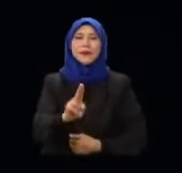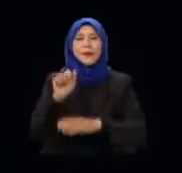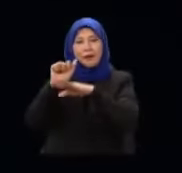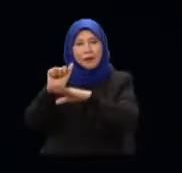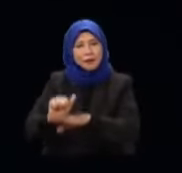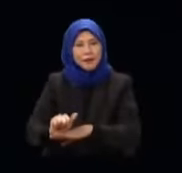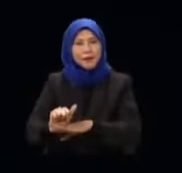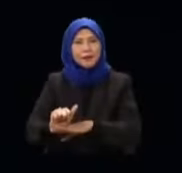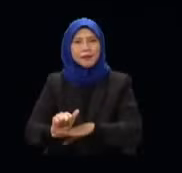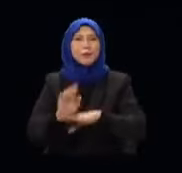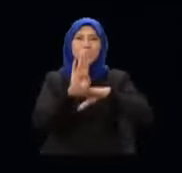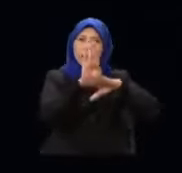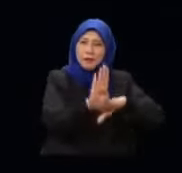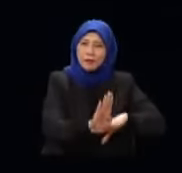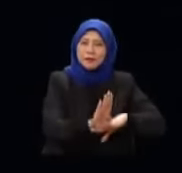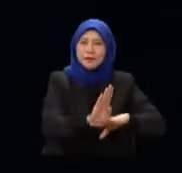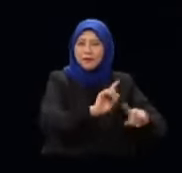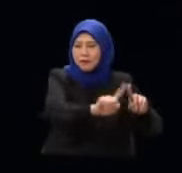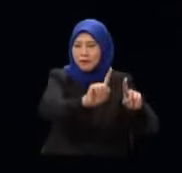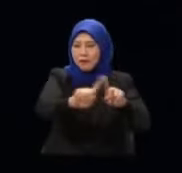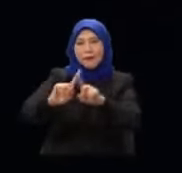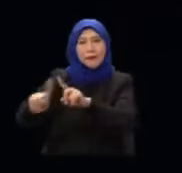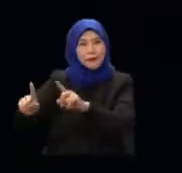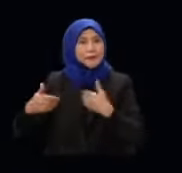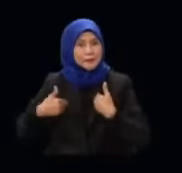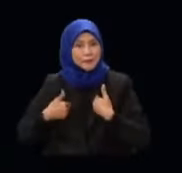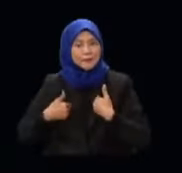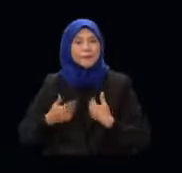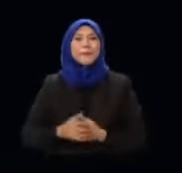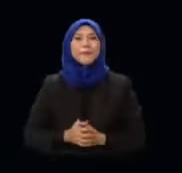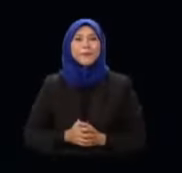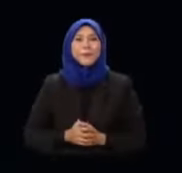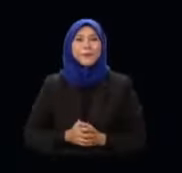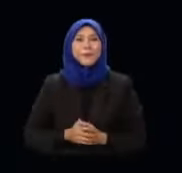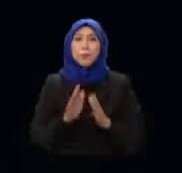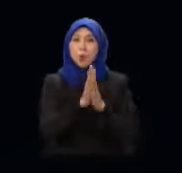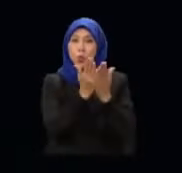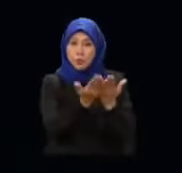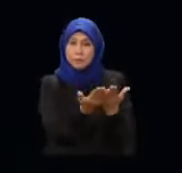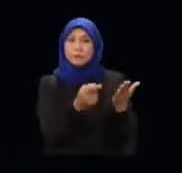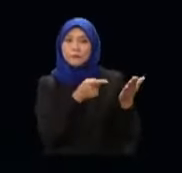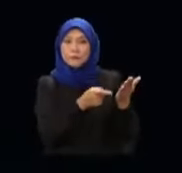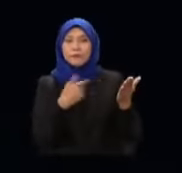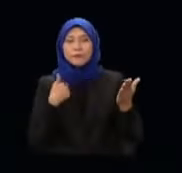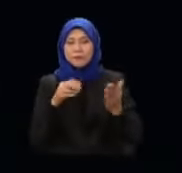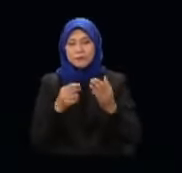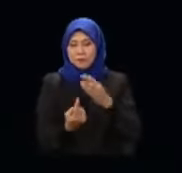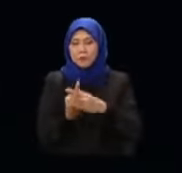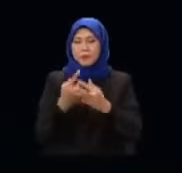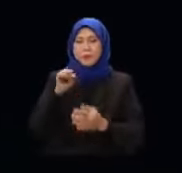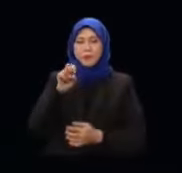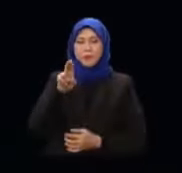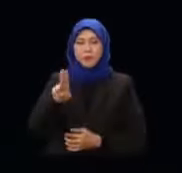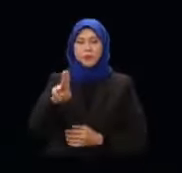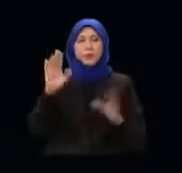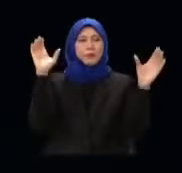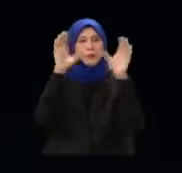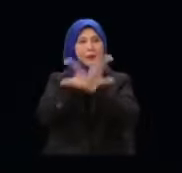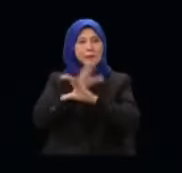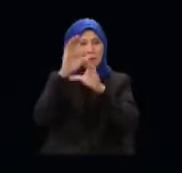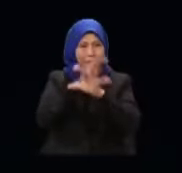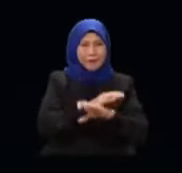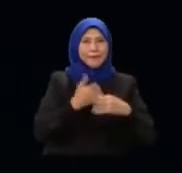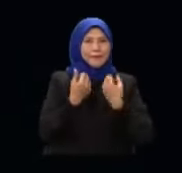adat resam budaya dan sebagainya jadi dalam pelan ini terkena pasti sudah jabaran dan dalam isu dan cabaran